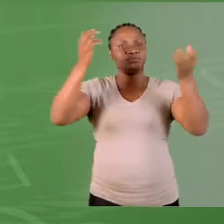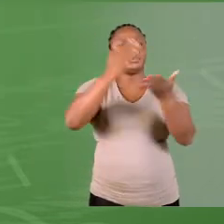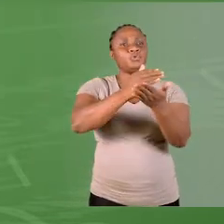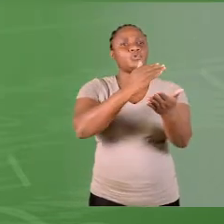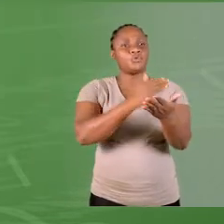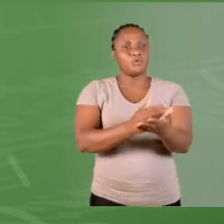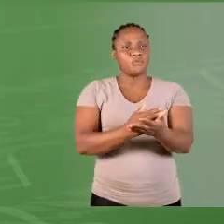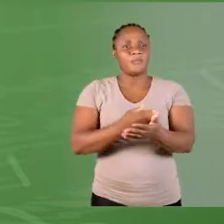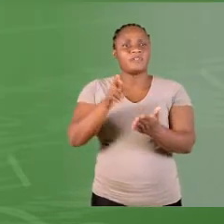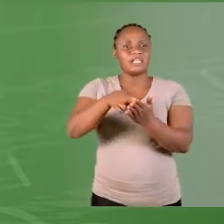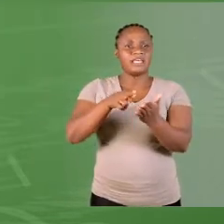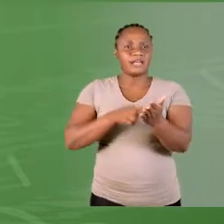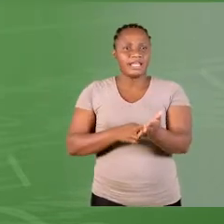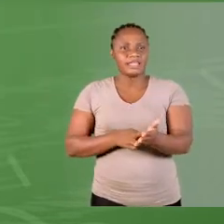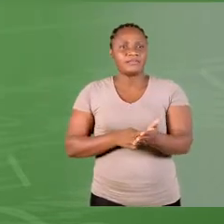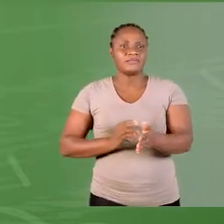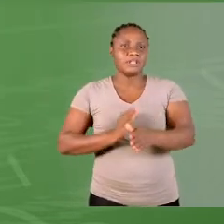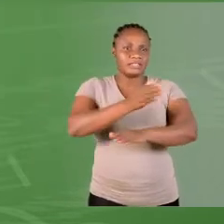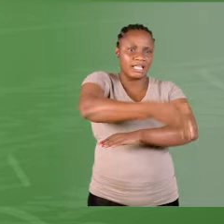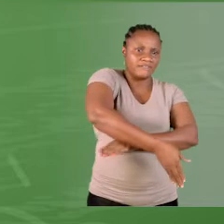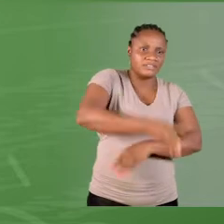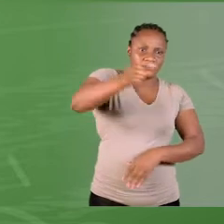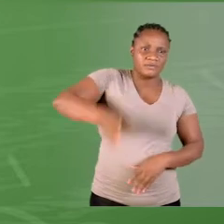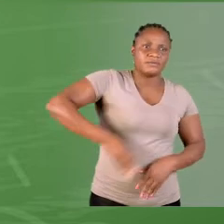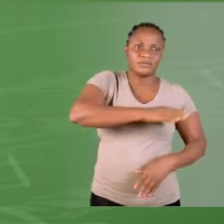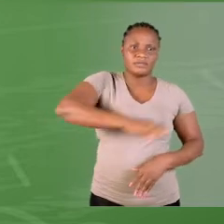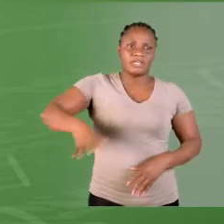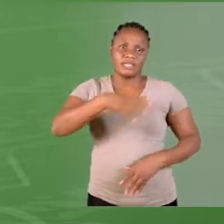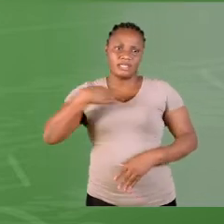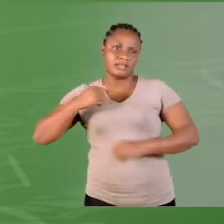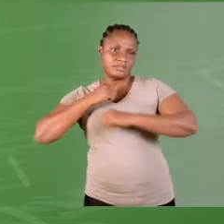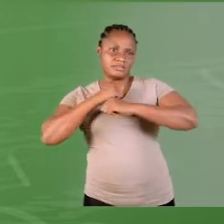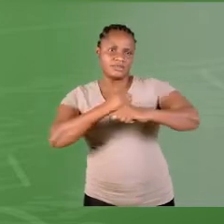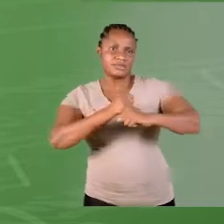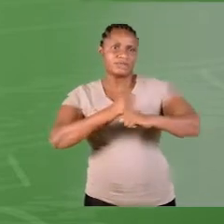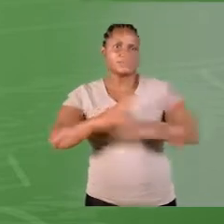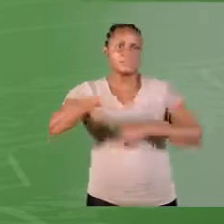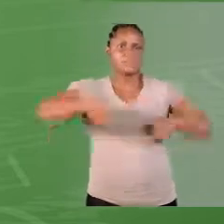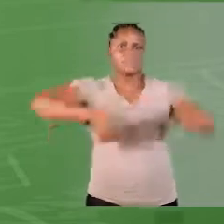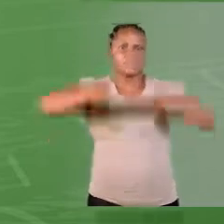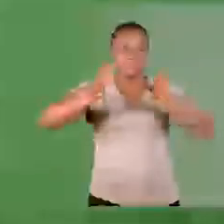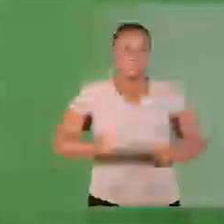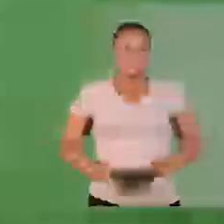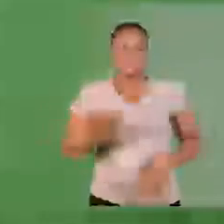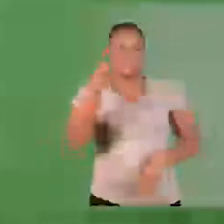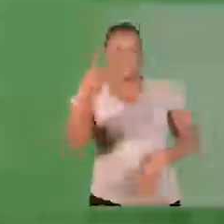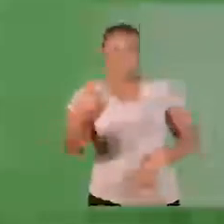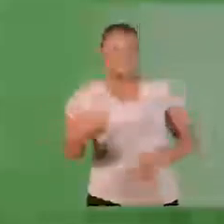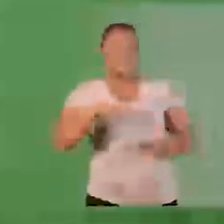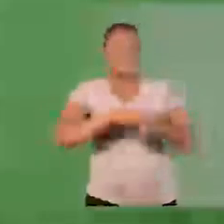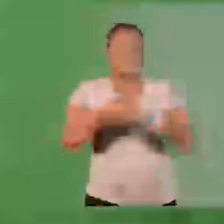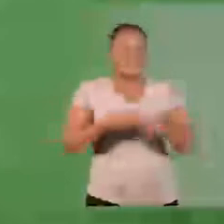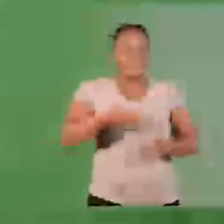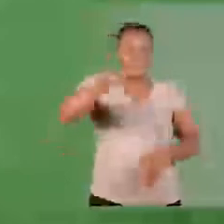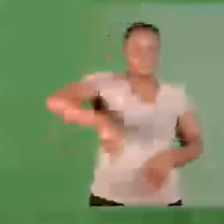notre leçon, les règles de la traversée à une intersection et la sécurité des usagers. Petit 1, nous allons voir la définition